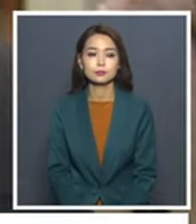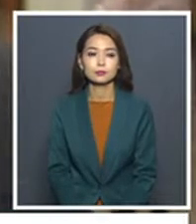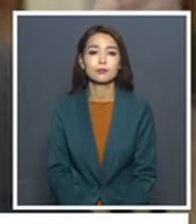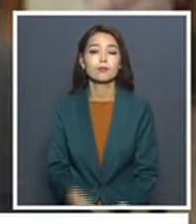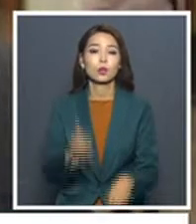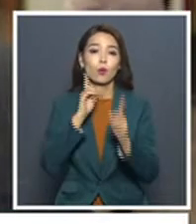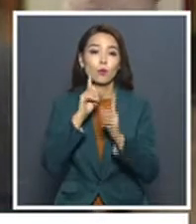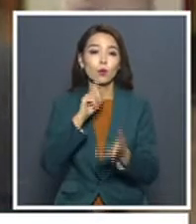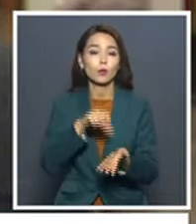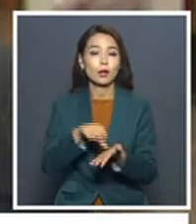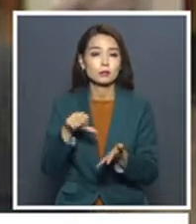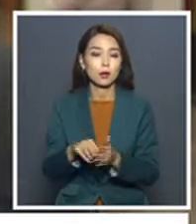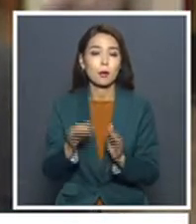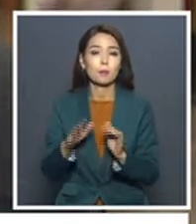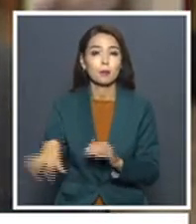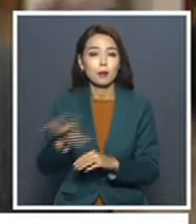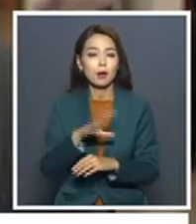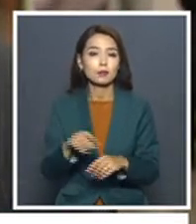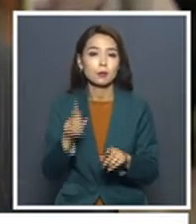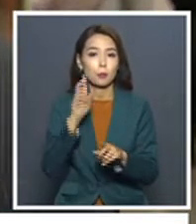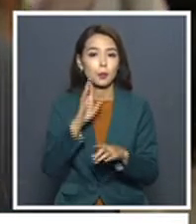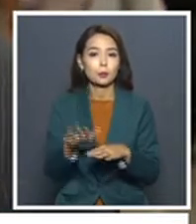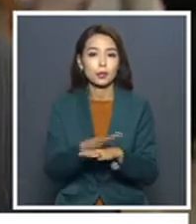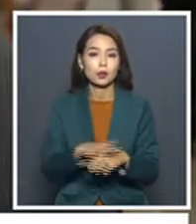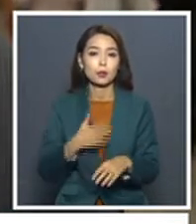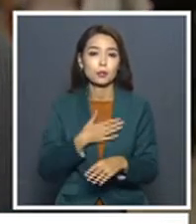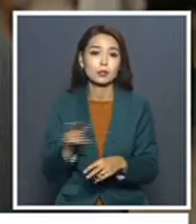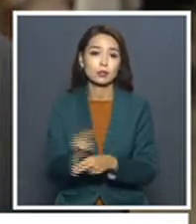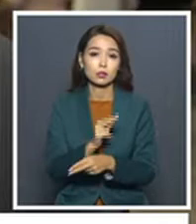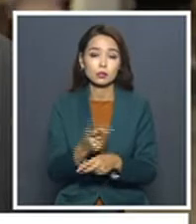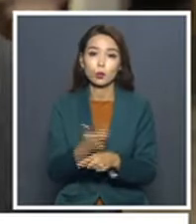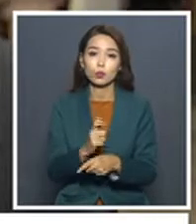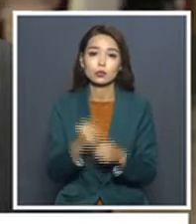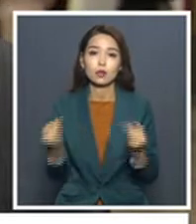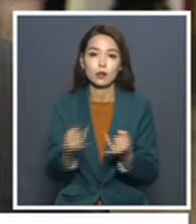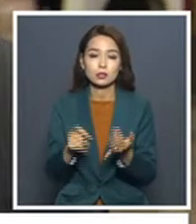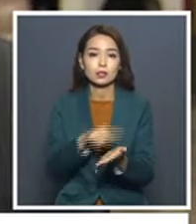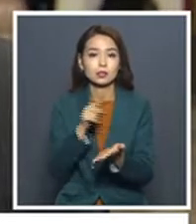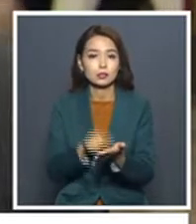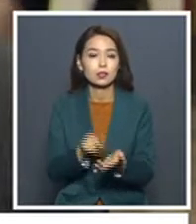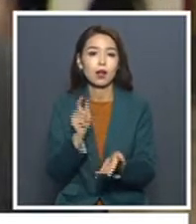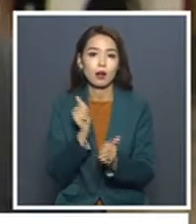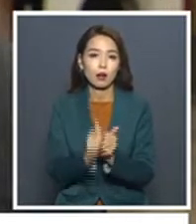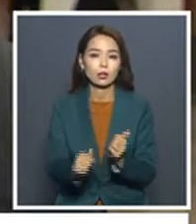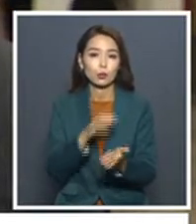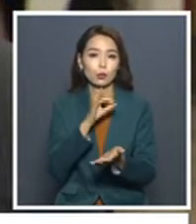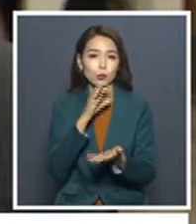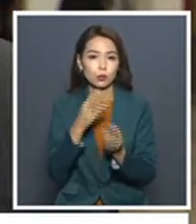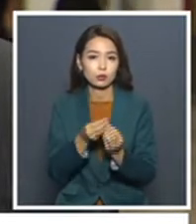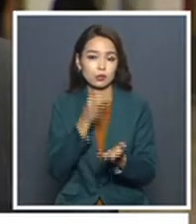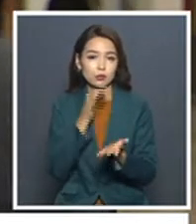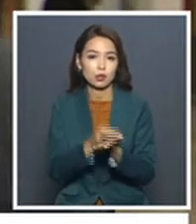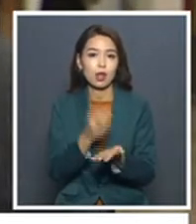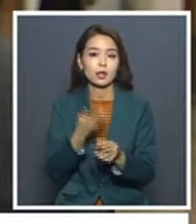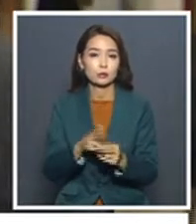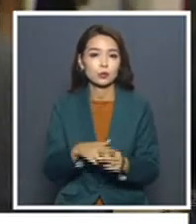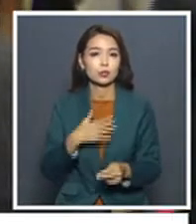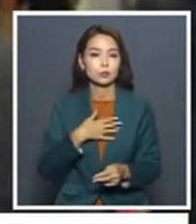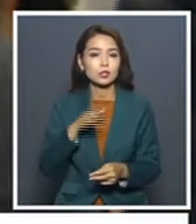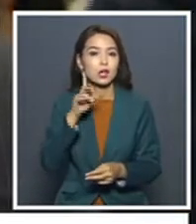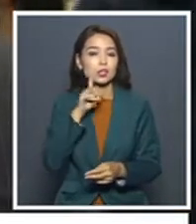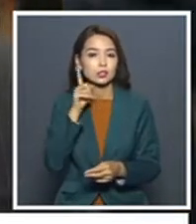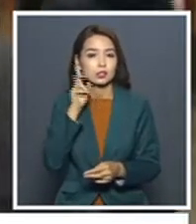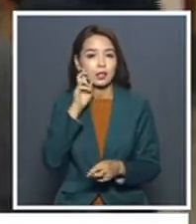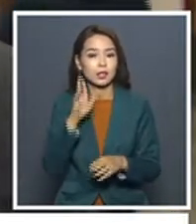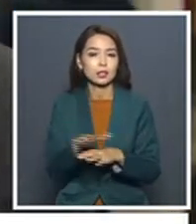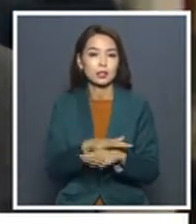Форумға қатысқан барлық мемлекеттің өкілдері біздің елдің тәжірибесіне қызықты сұрақтар қойып, тұшымды жауап алды. Біздің елдегі президенттік жастар кадрлық